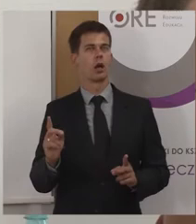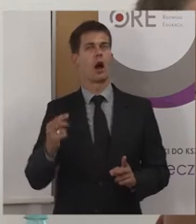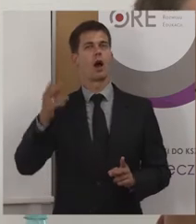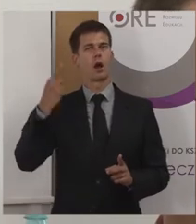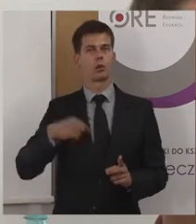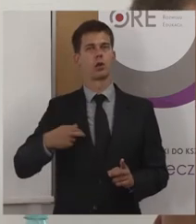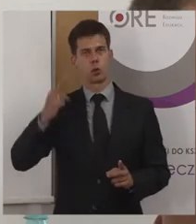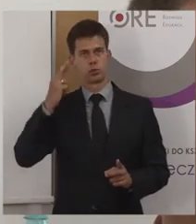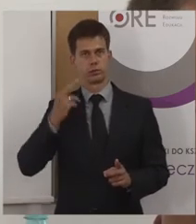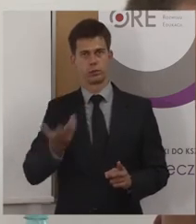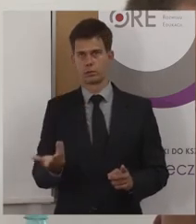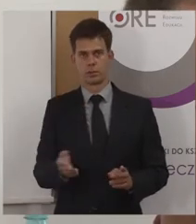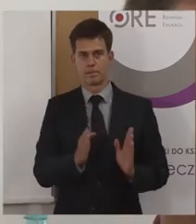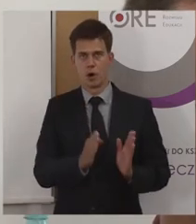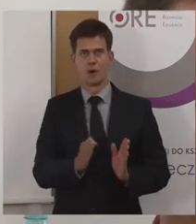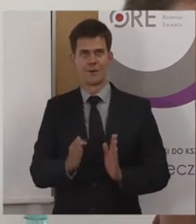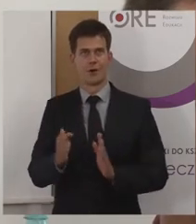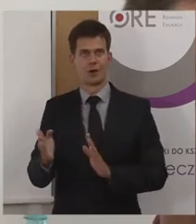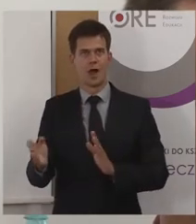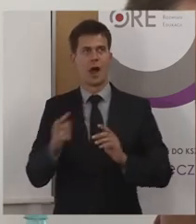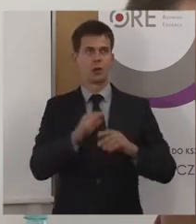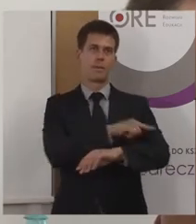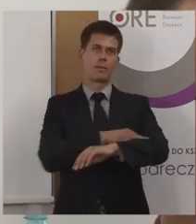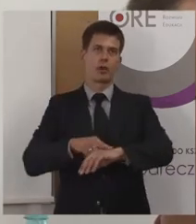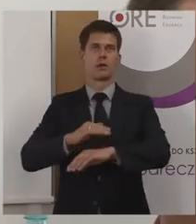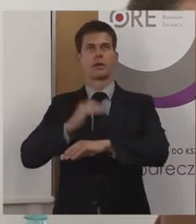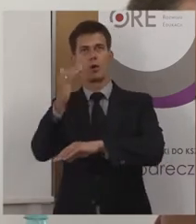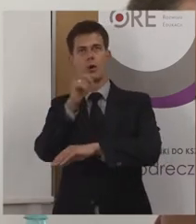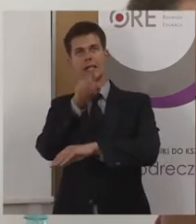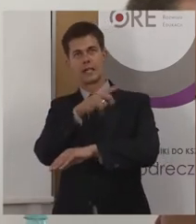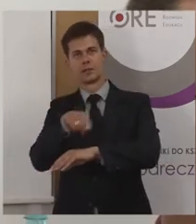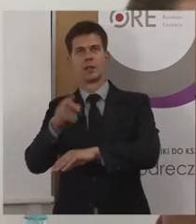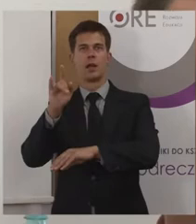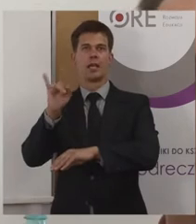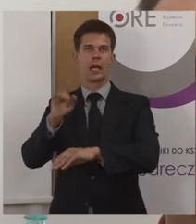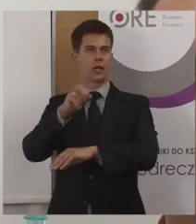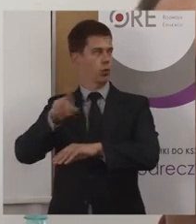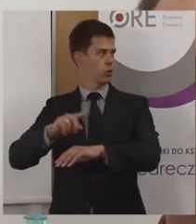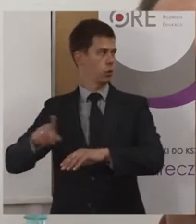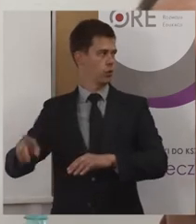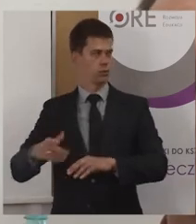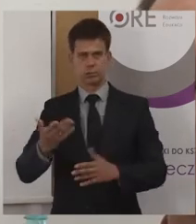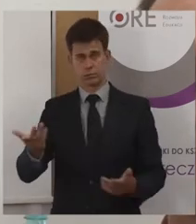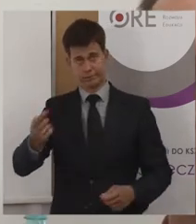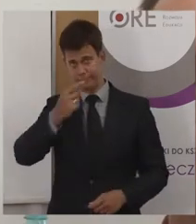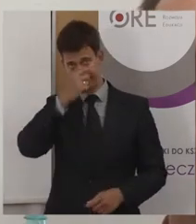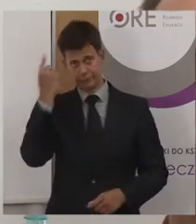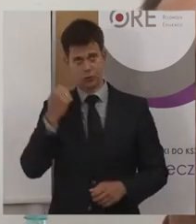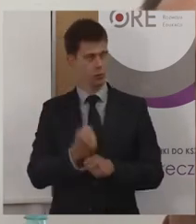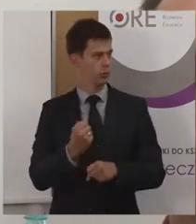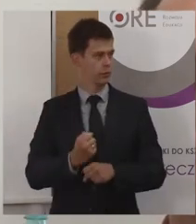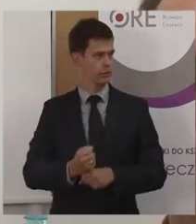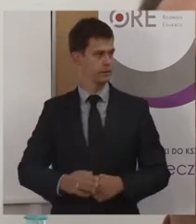jednej literce, zrozumiem, idę dalej. Znowu się zatrzymam, znowu pójdę dalej. A jeżeli informacja jest